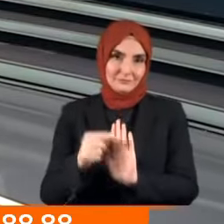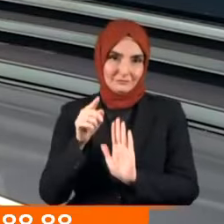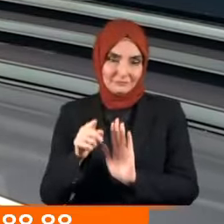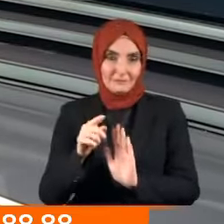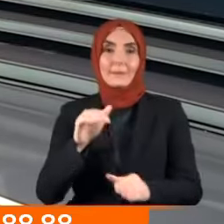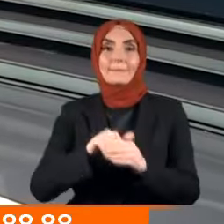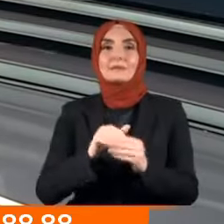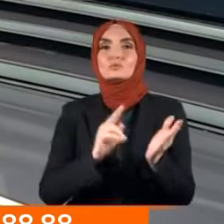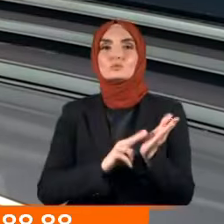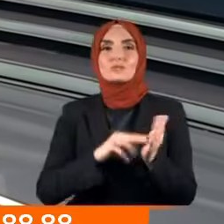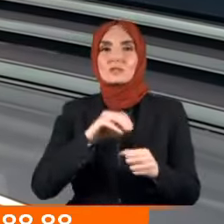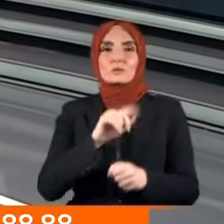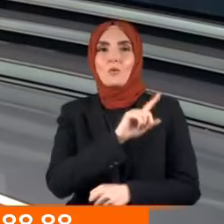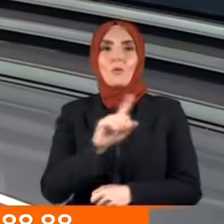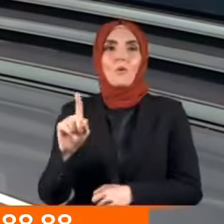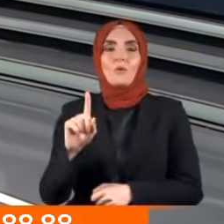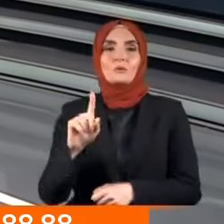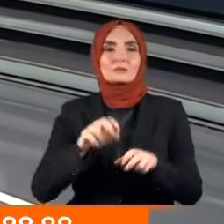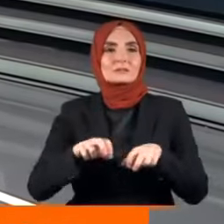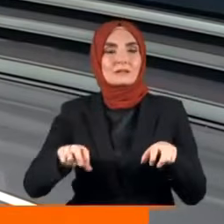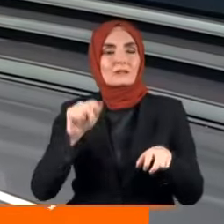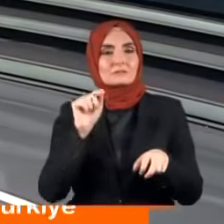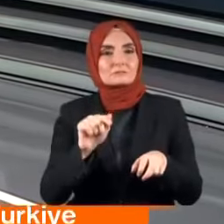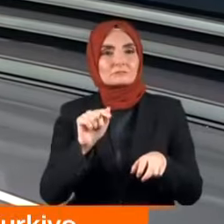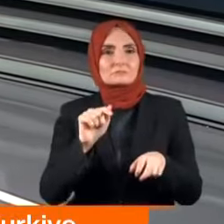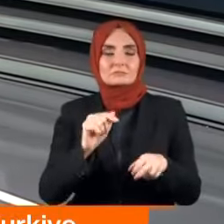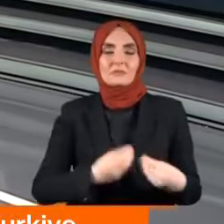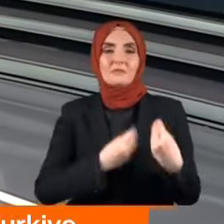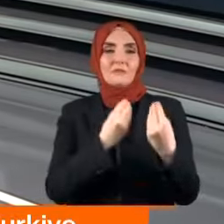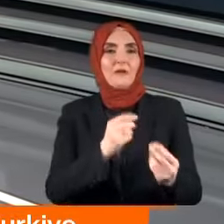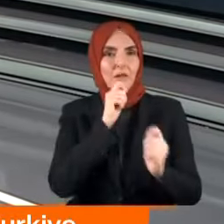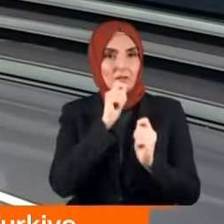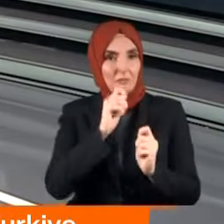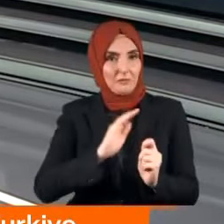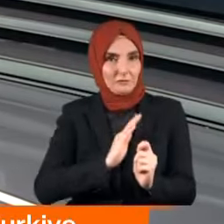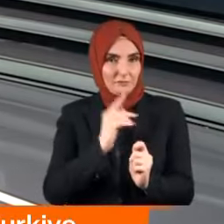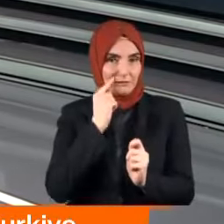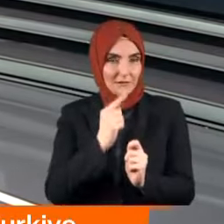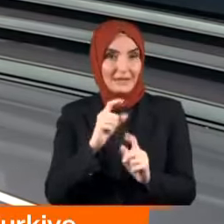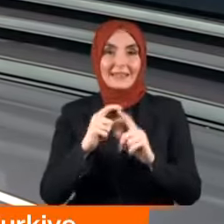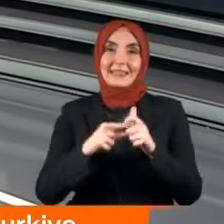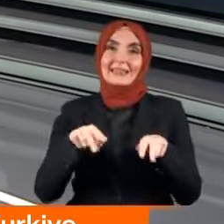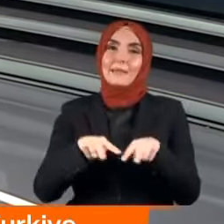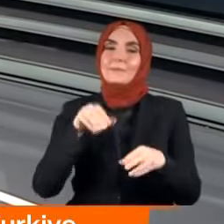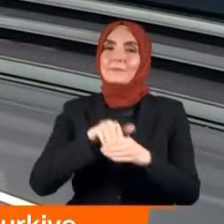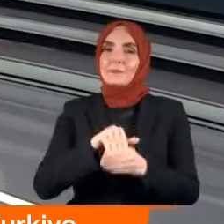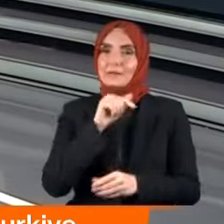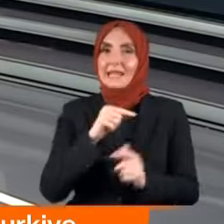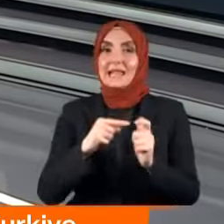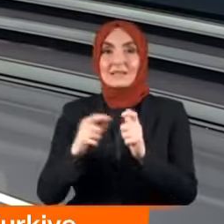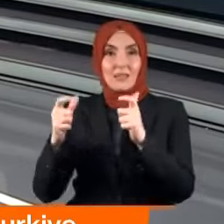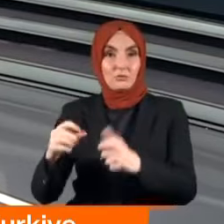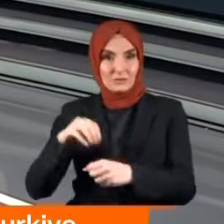Parti'ye bıraktığı konuşuluyor. Karşılıklı destekler bir skandal da beraberinde getirdi. DEM Parti Esenyurt'ta terörist